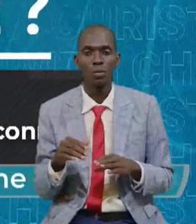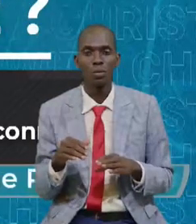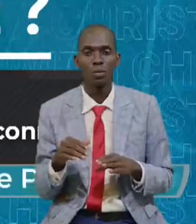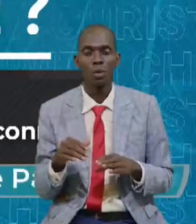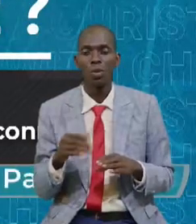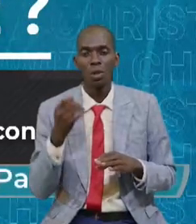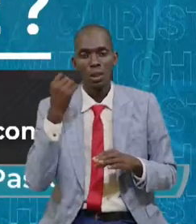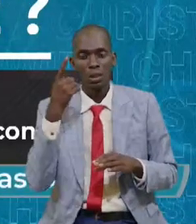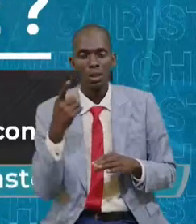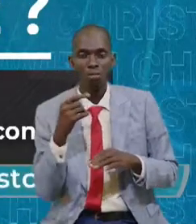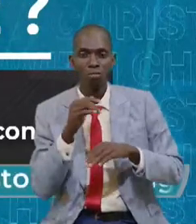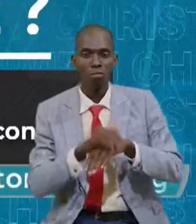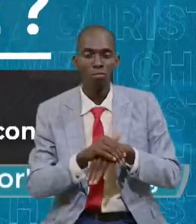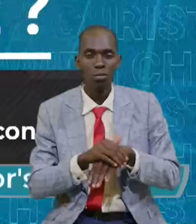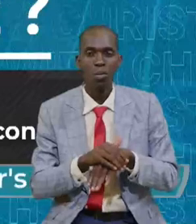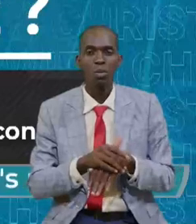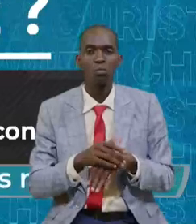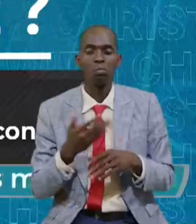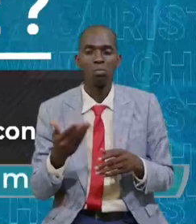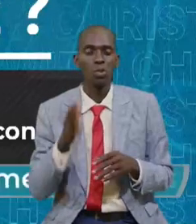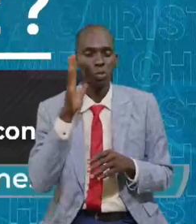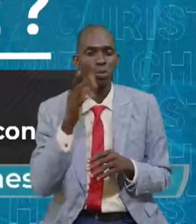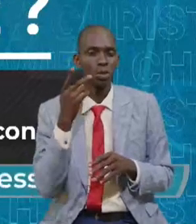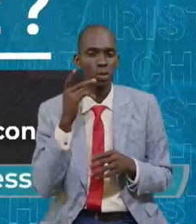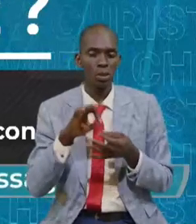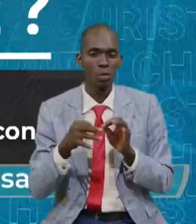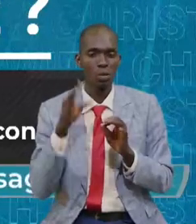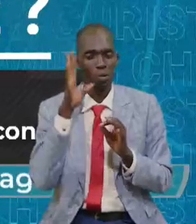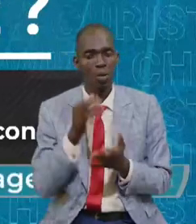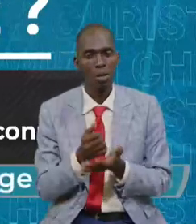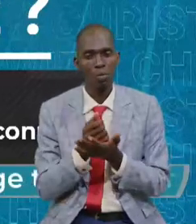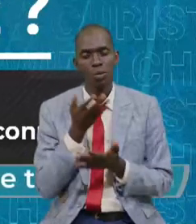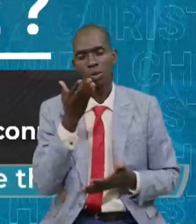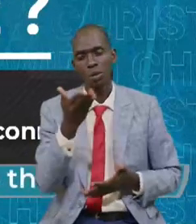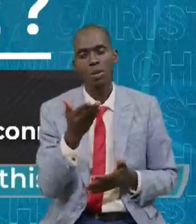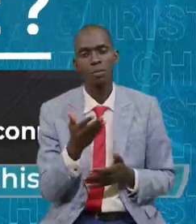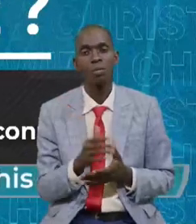à prendre les informations des nouveaux convertis.